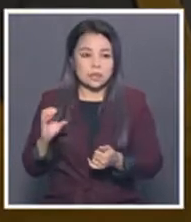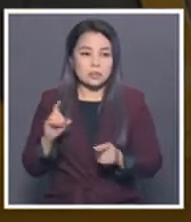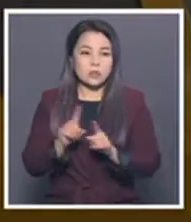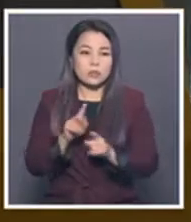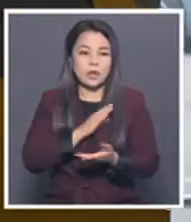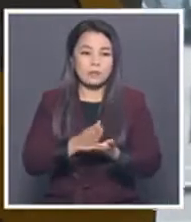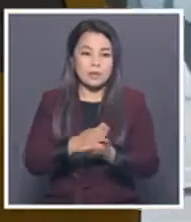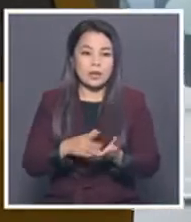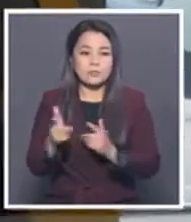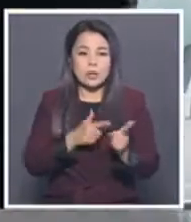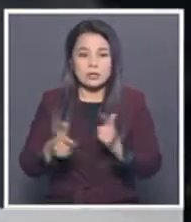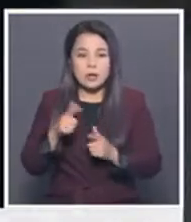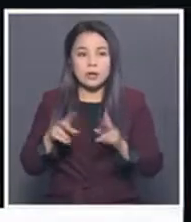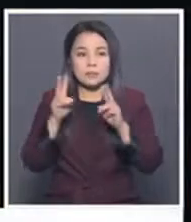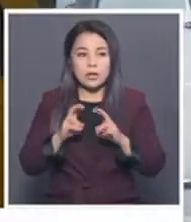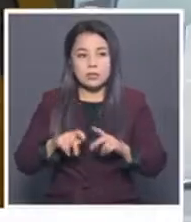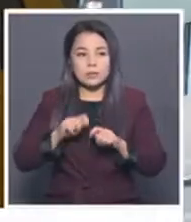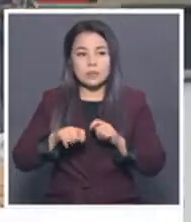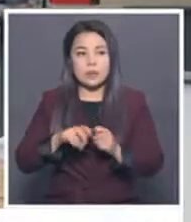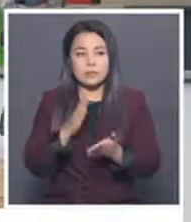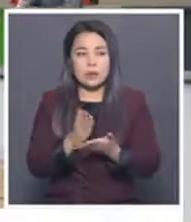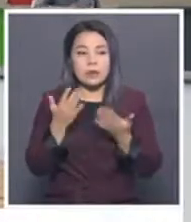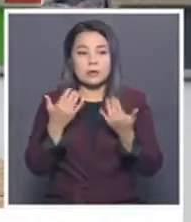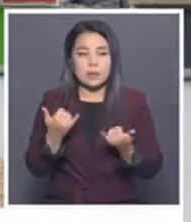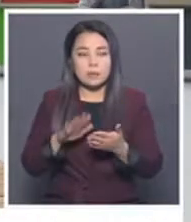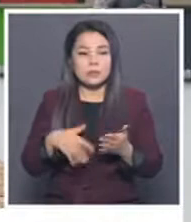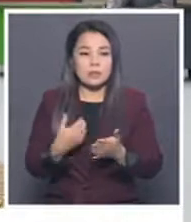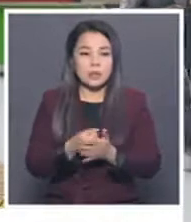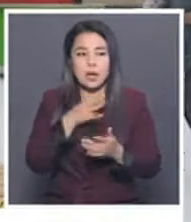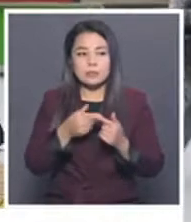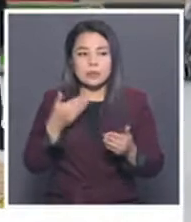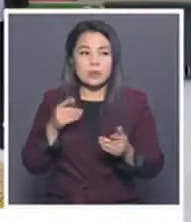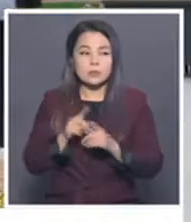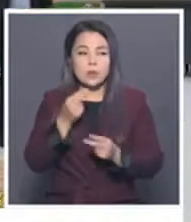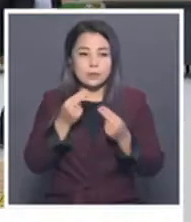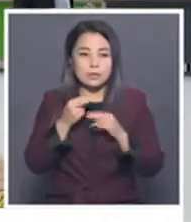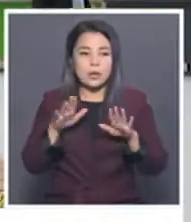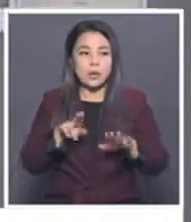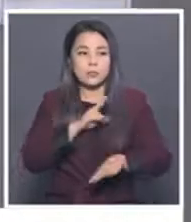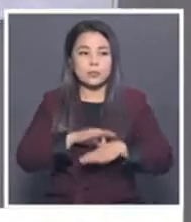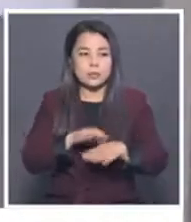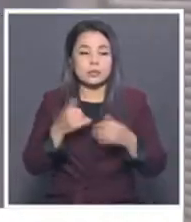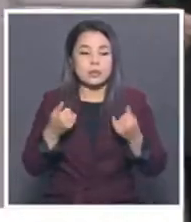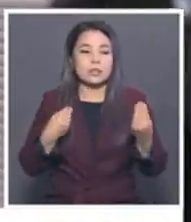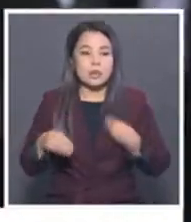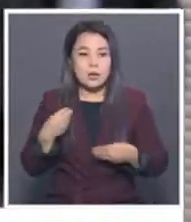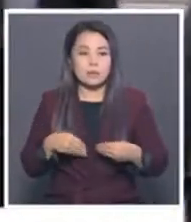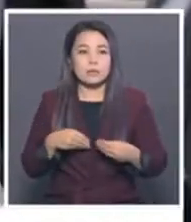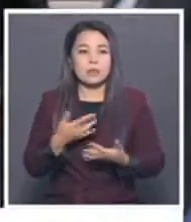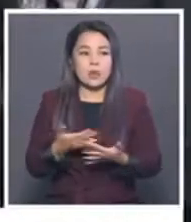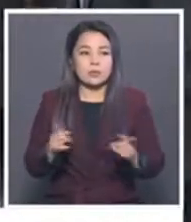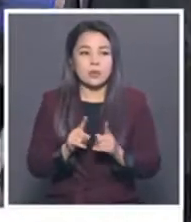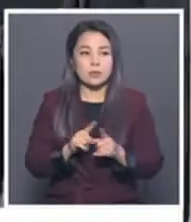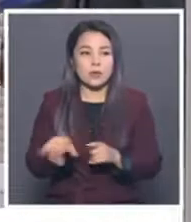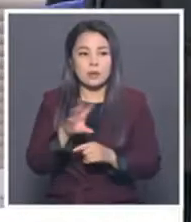қызметкерлері кешендердің дайындығын тексеріп жатыр. Айта кетейік, осыған дейін тек азық-түлік дүкендері ғана жұмыс істесе, енді киім-кешек, тұрмыстық техника